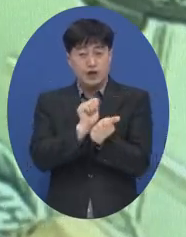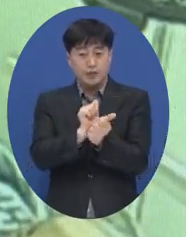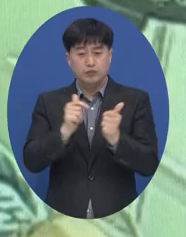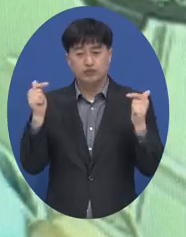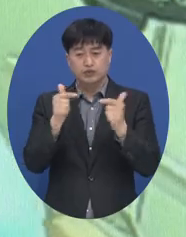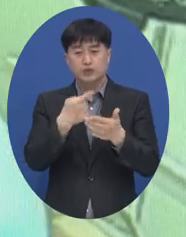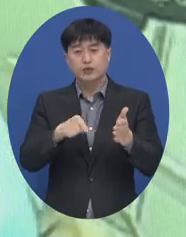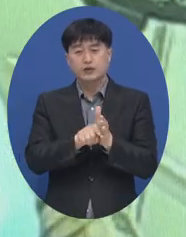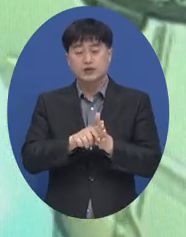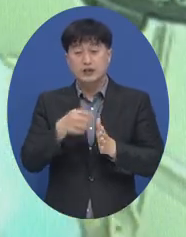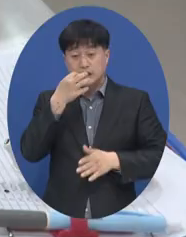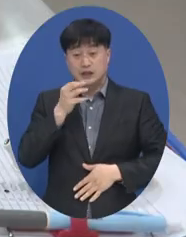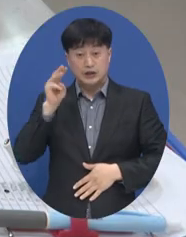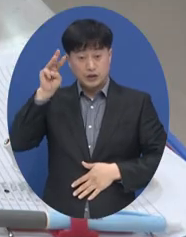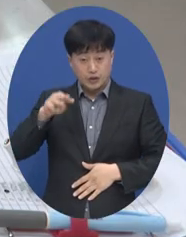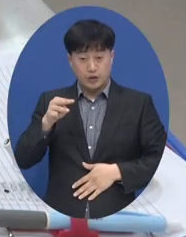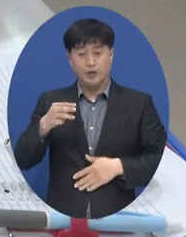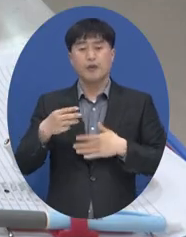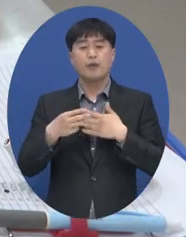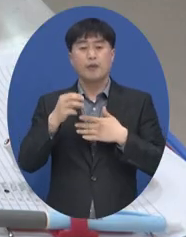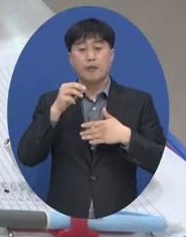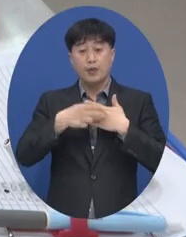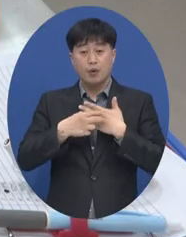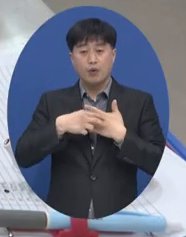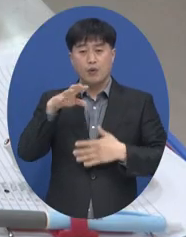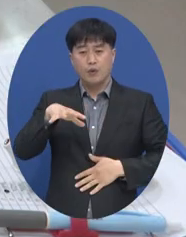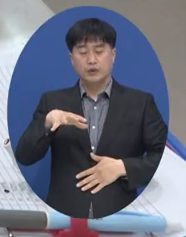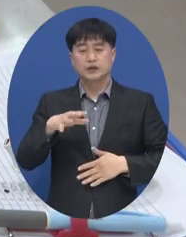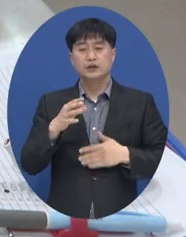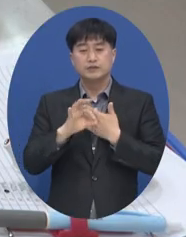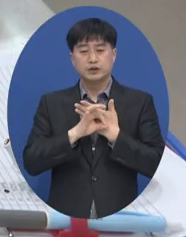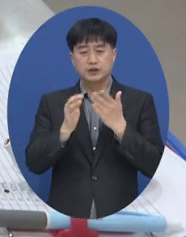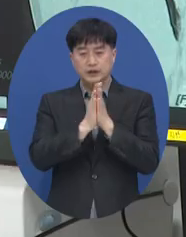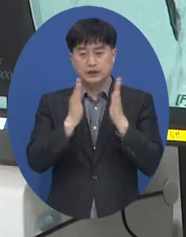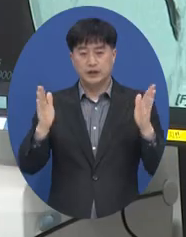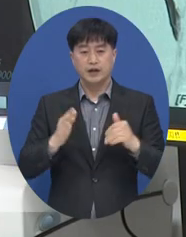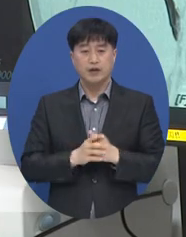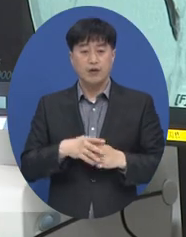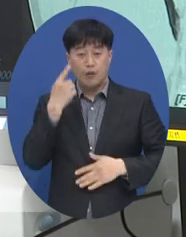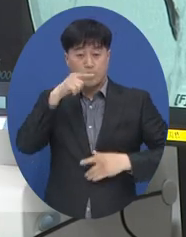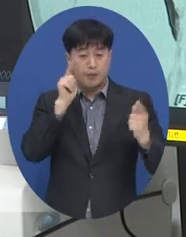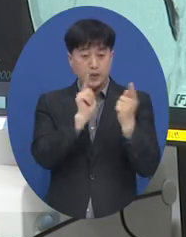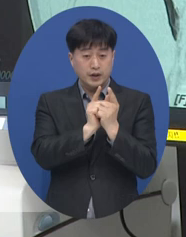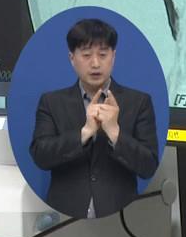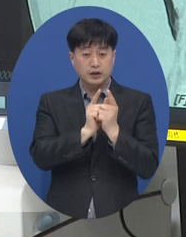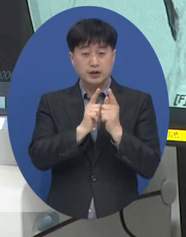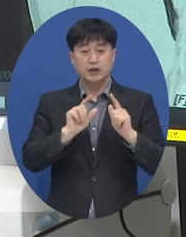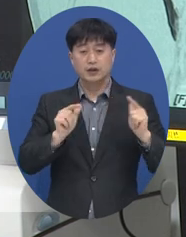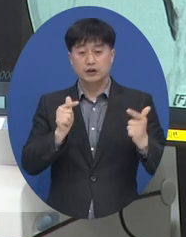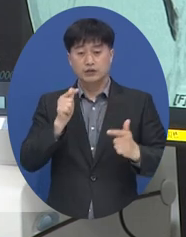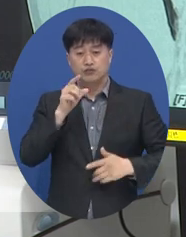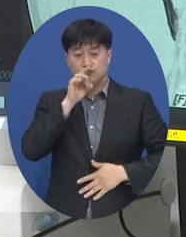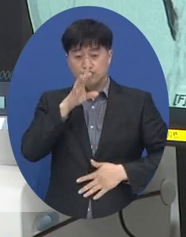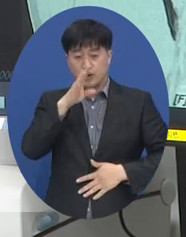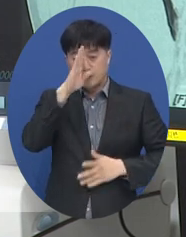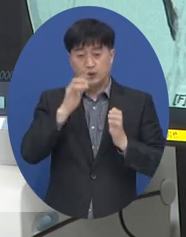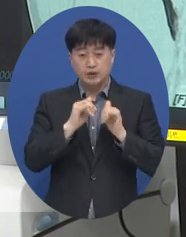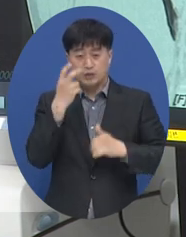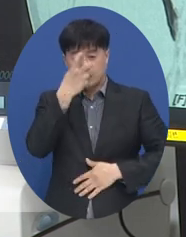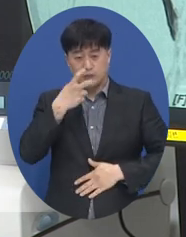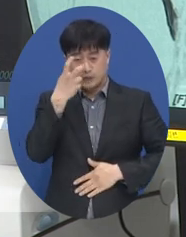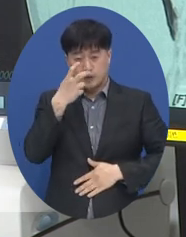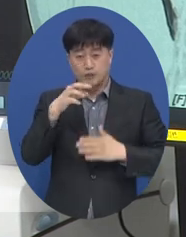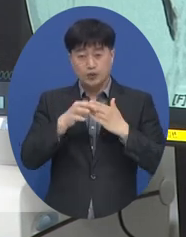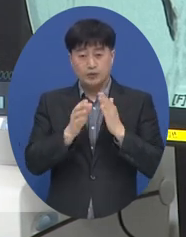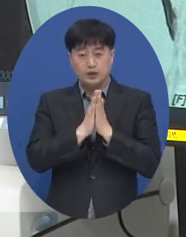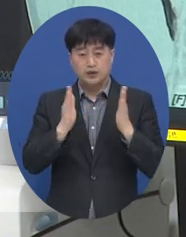경기도 의료원 이천병원이 음압병상 등에 시범 도입했습니다. 비대면 중환자 감시 모니터링 시스템을